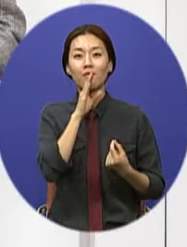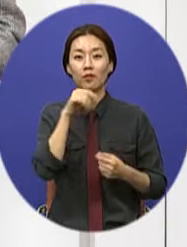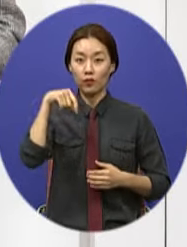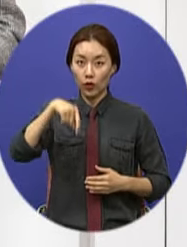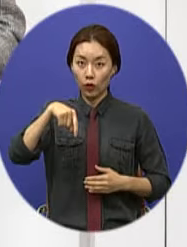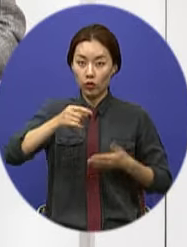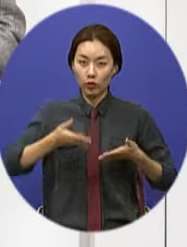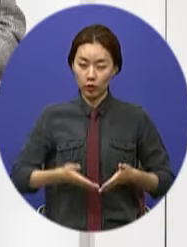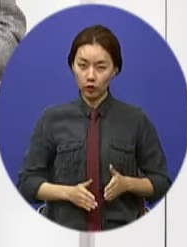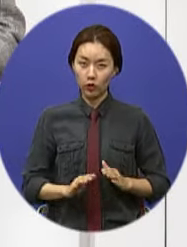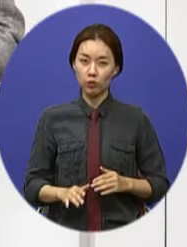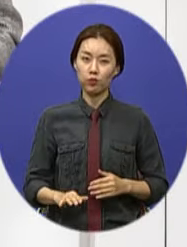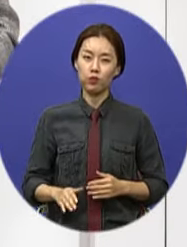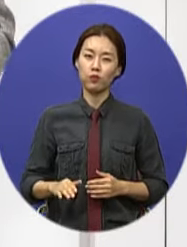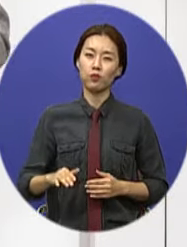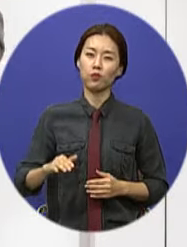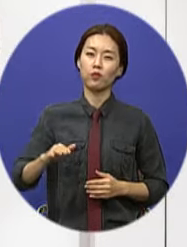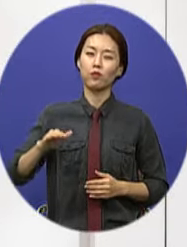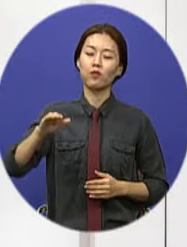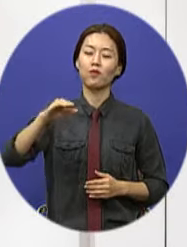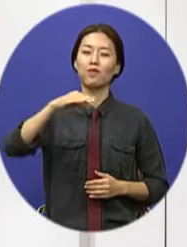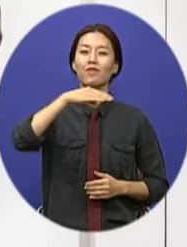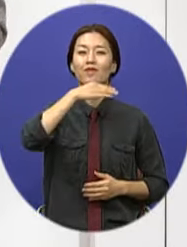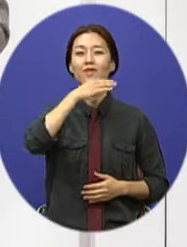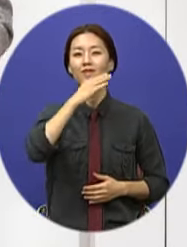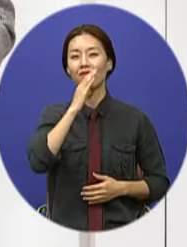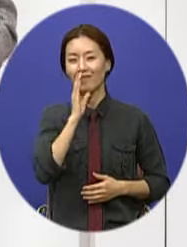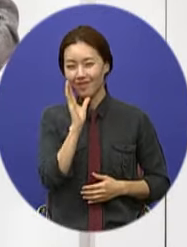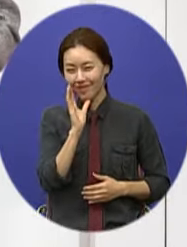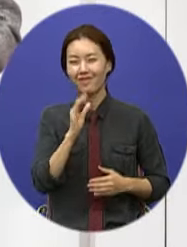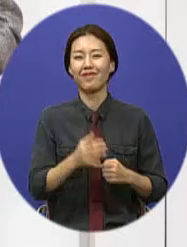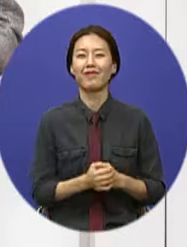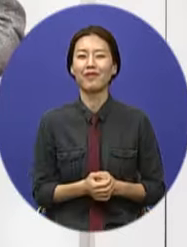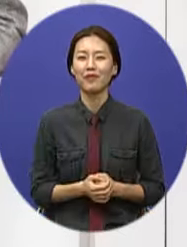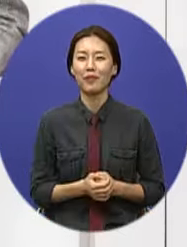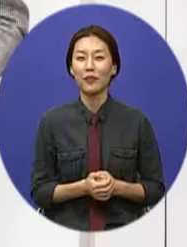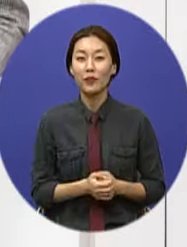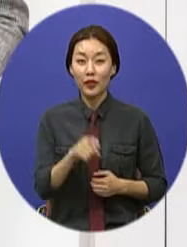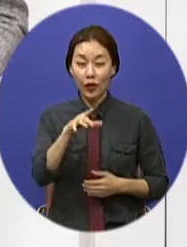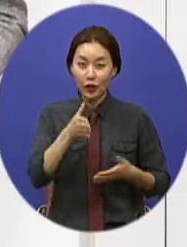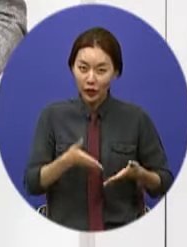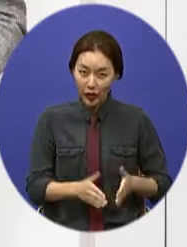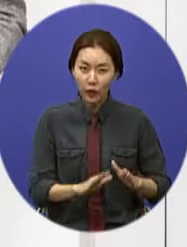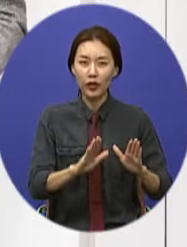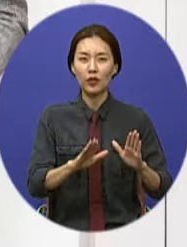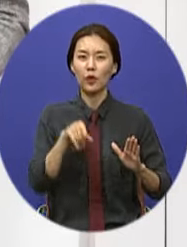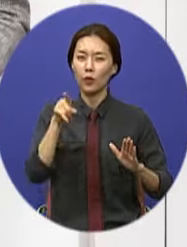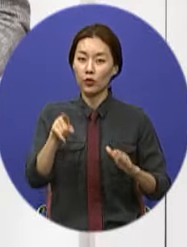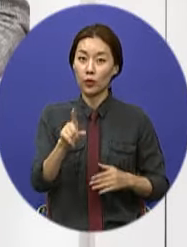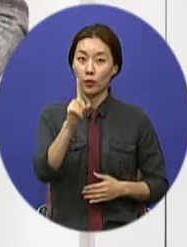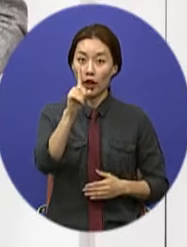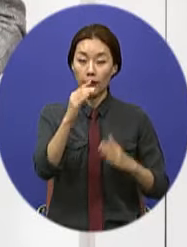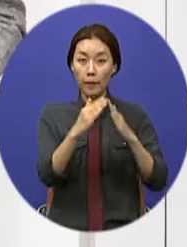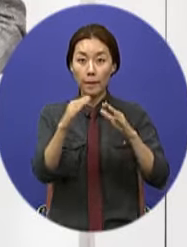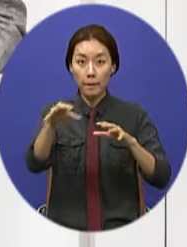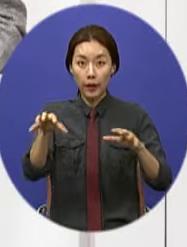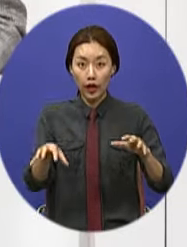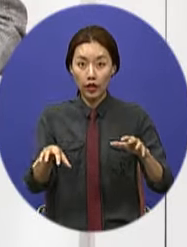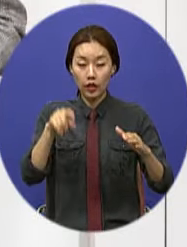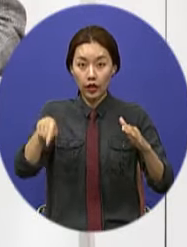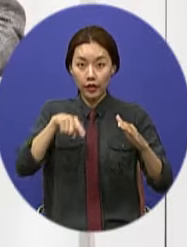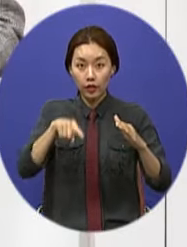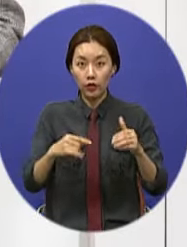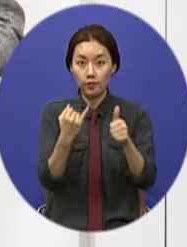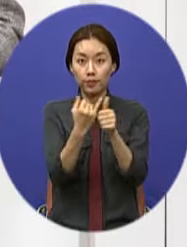태어나서 여기서 컸어요. 아~ 여기서 늙었어요. 그러면은 거기서 태어나서 거기서 한 마을에서 70장가